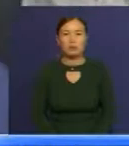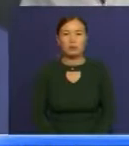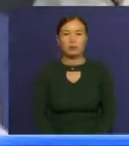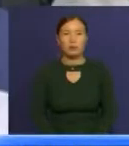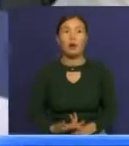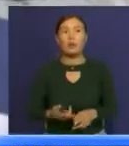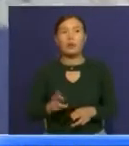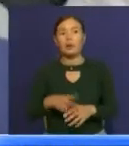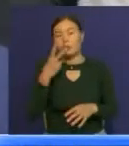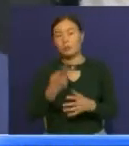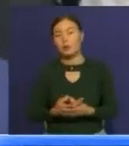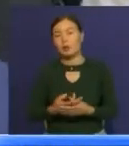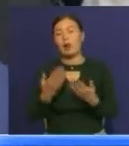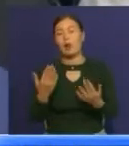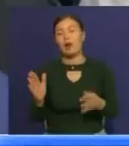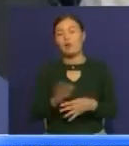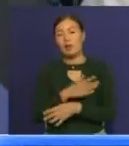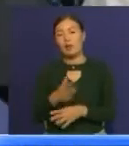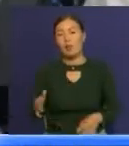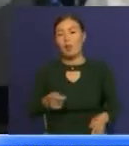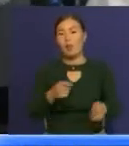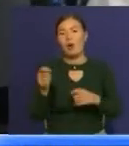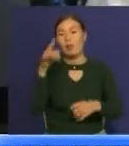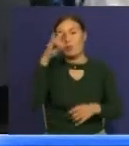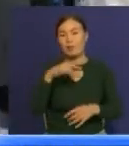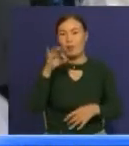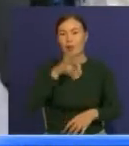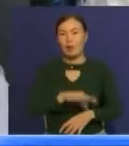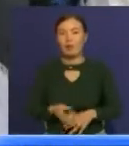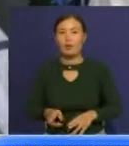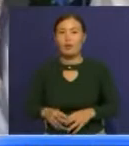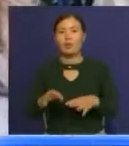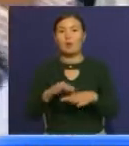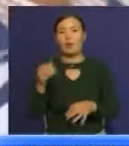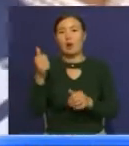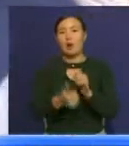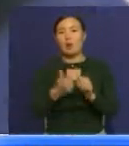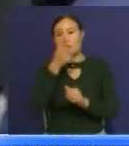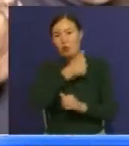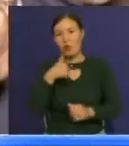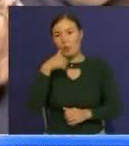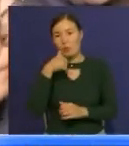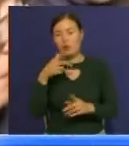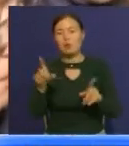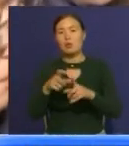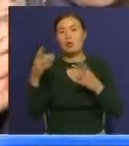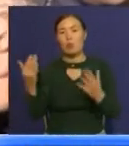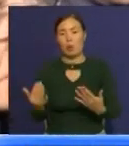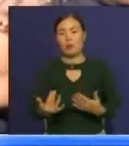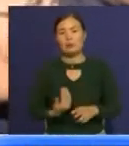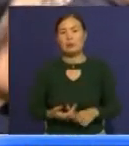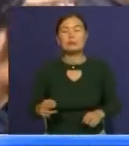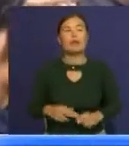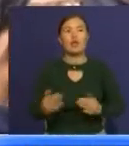Как рассказали в отделе разъяснений управления государственных доходов, подобный ажиотаж наблюдается каждый год. С их слов, они несколько раз